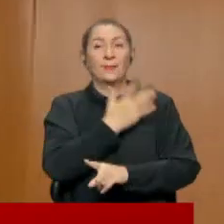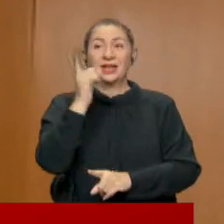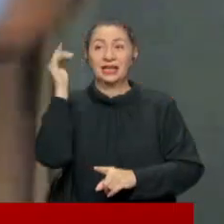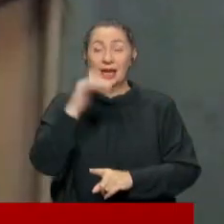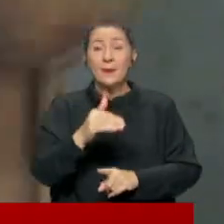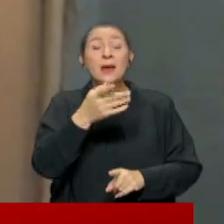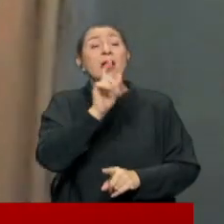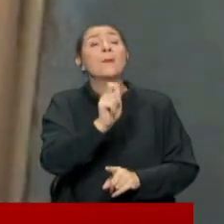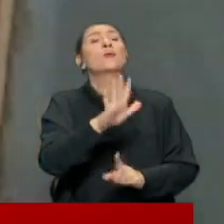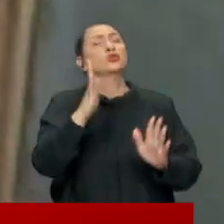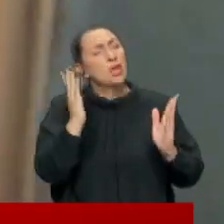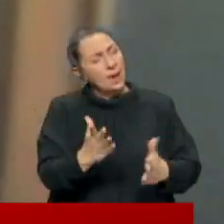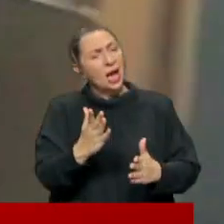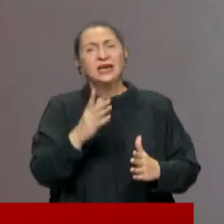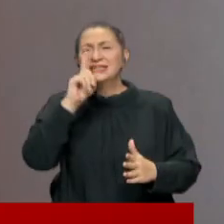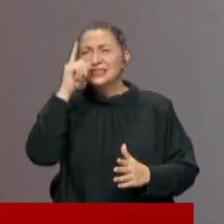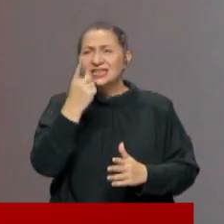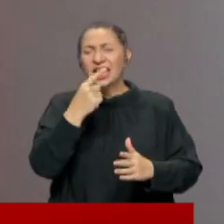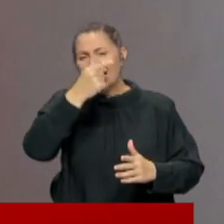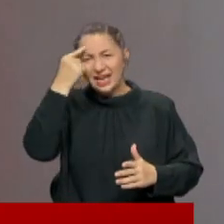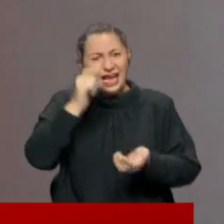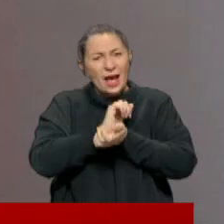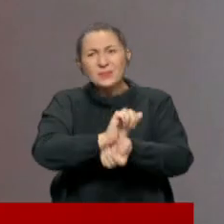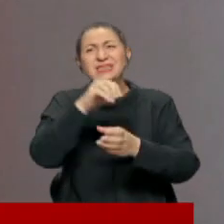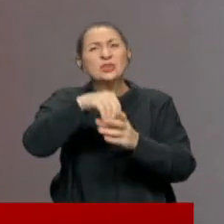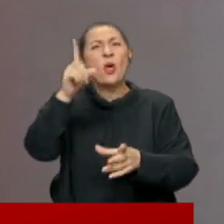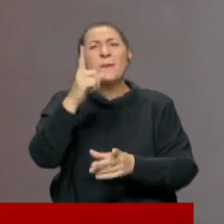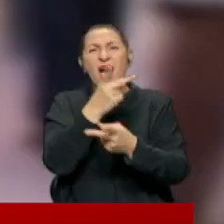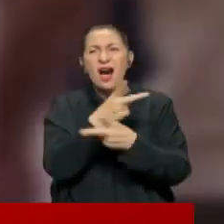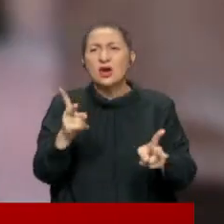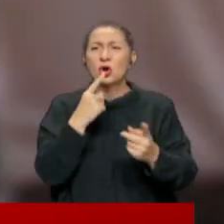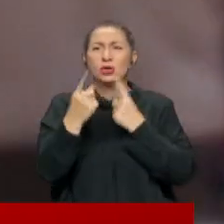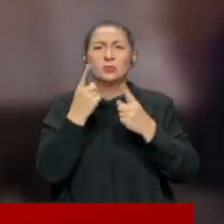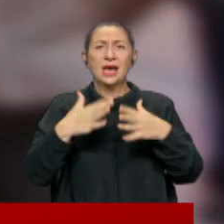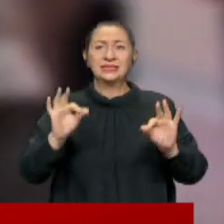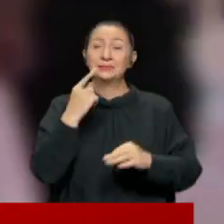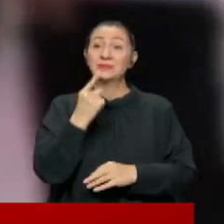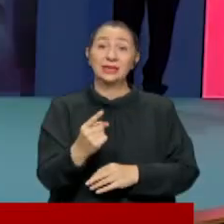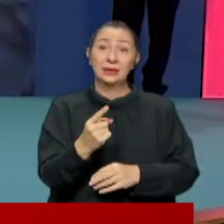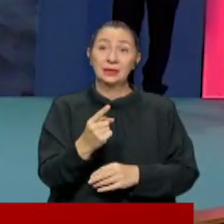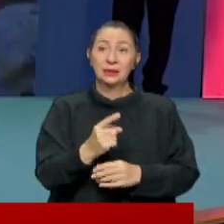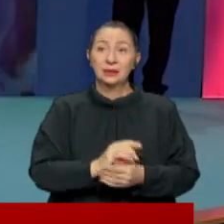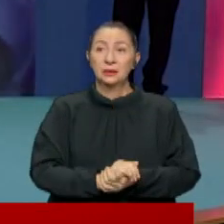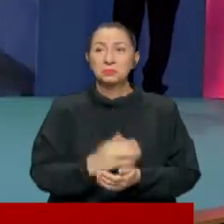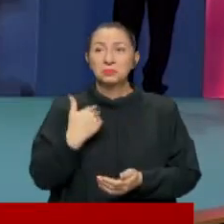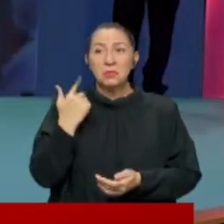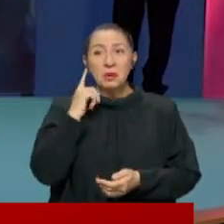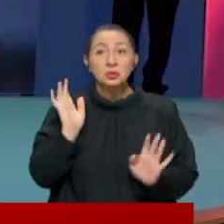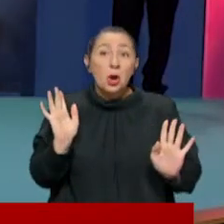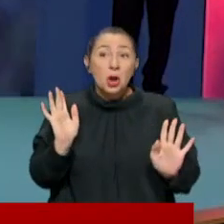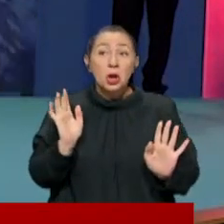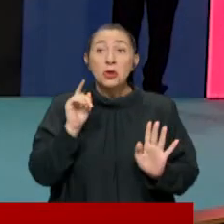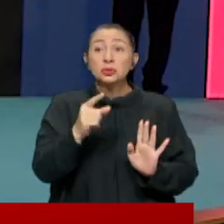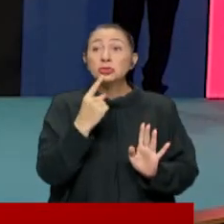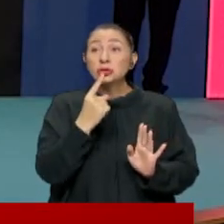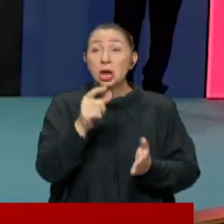geldi beceremiyorsunuz ama sadece kader mahkumlarına yönelik bir affı konuşmaya hazırım dedi Kılıçdaroğlu haberimiz yok Bunu